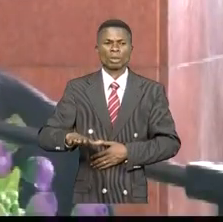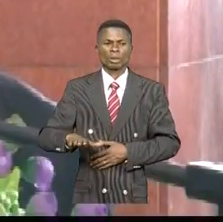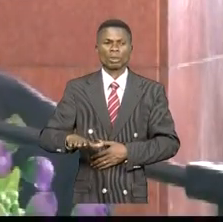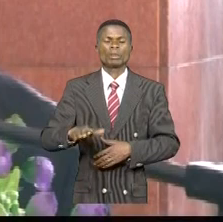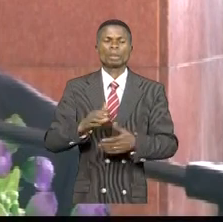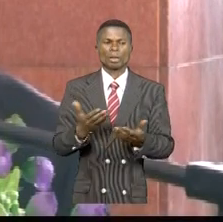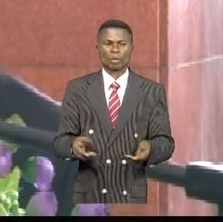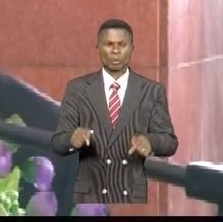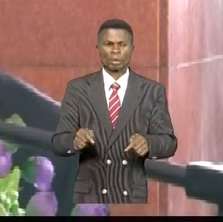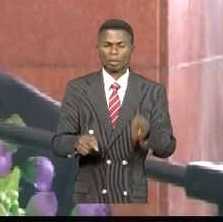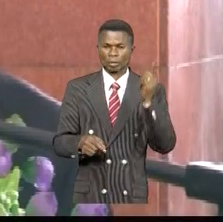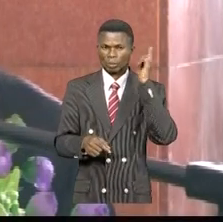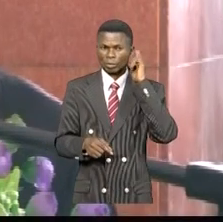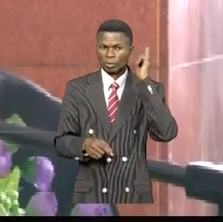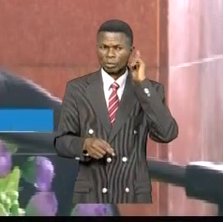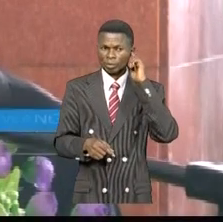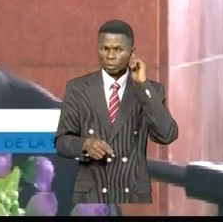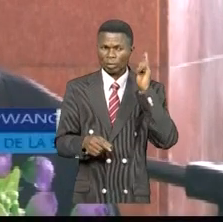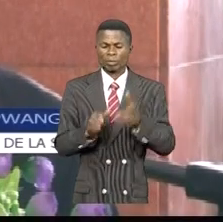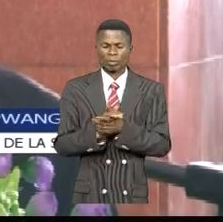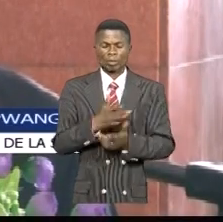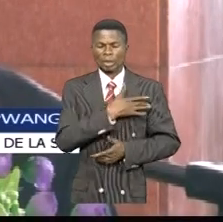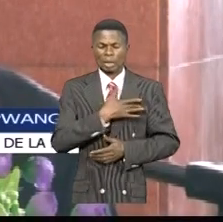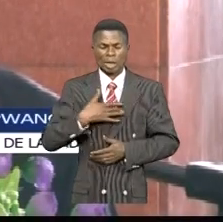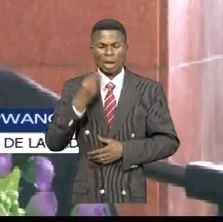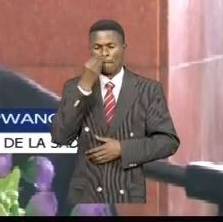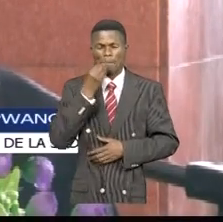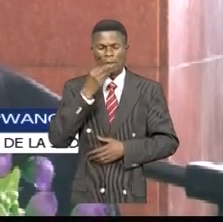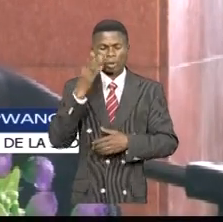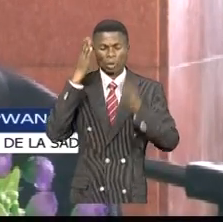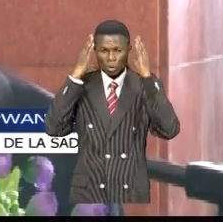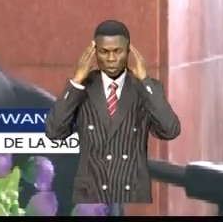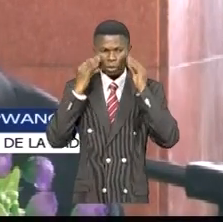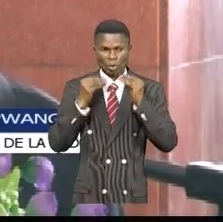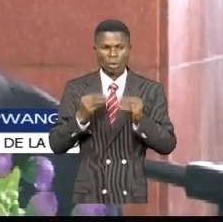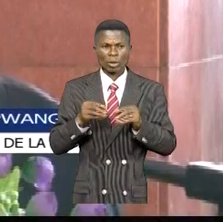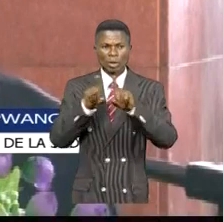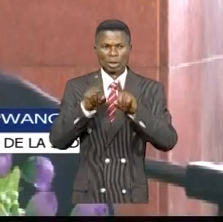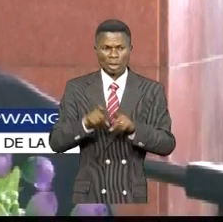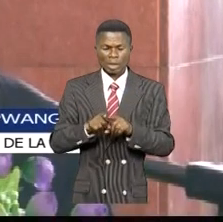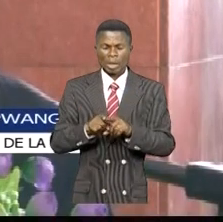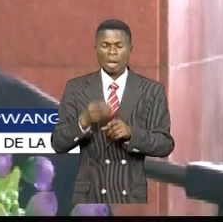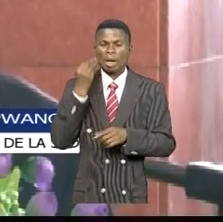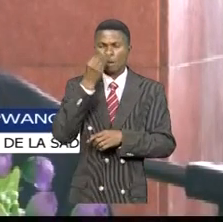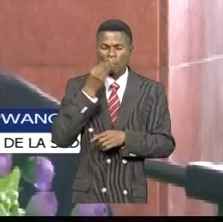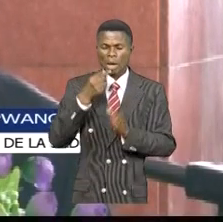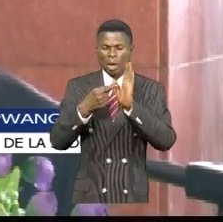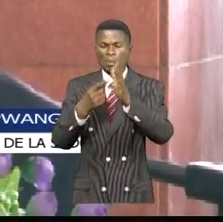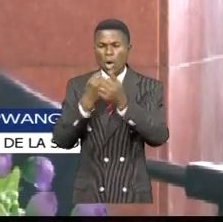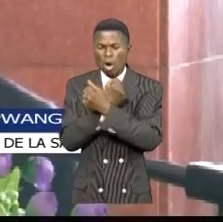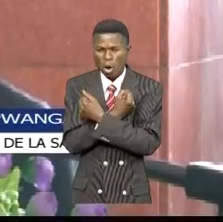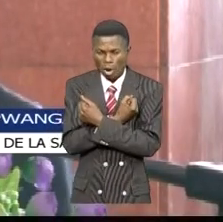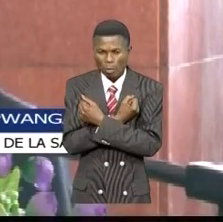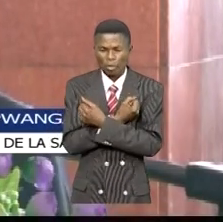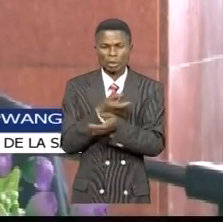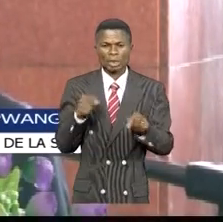coulent, le mot de compassion, ainsi que les expressions de solidarité